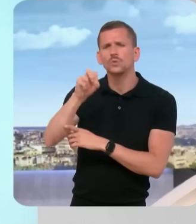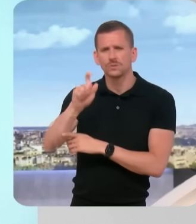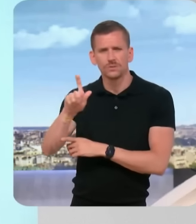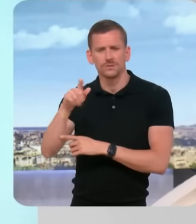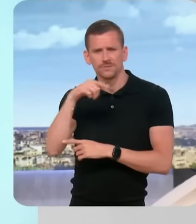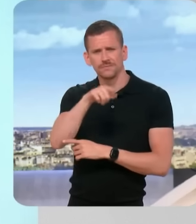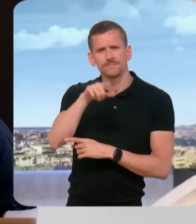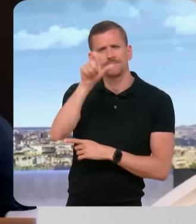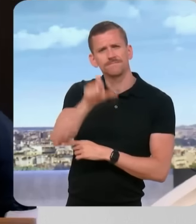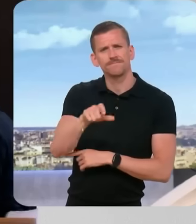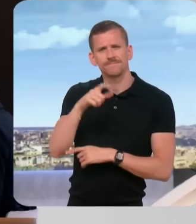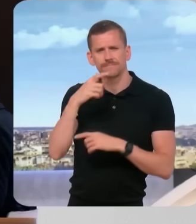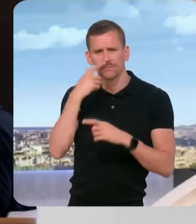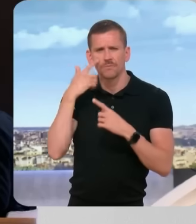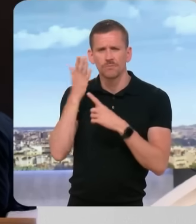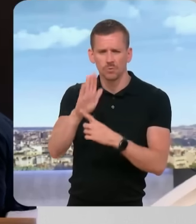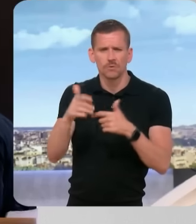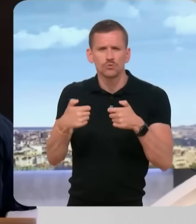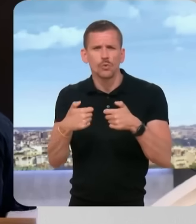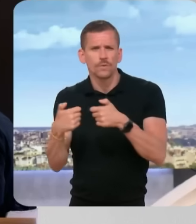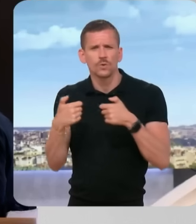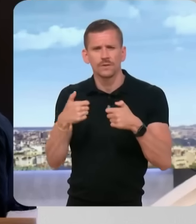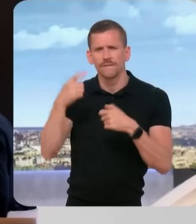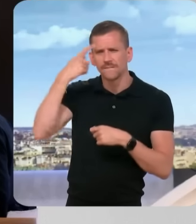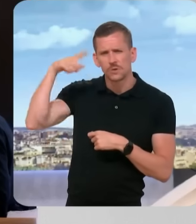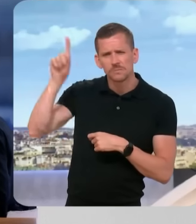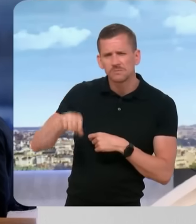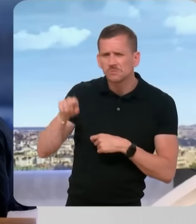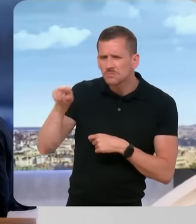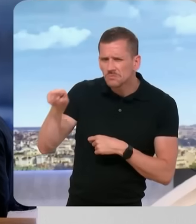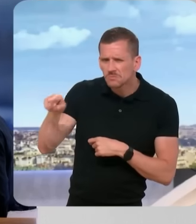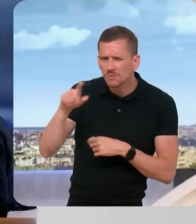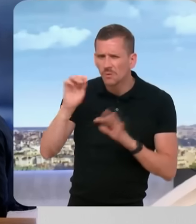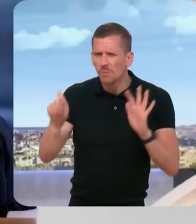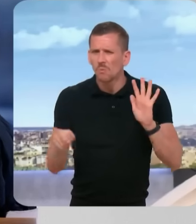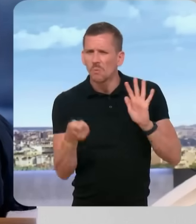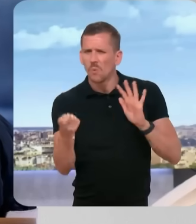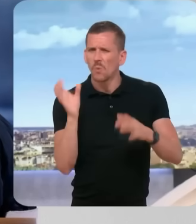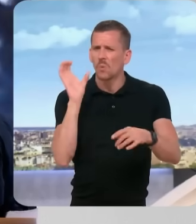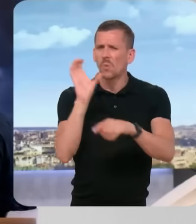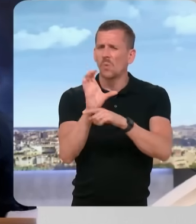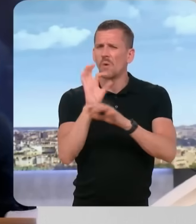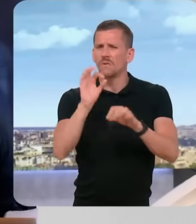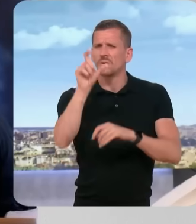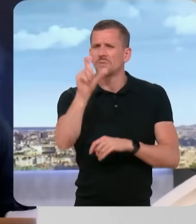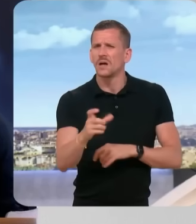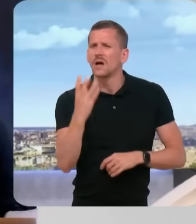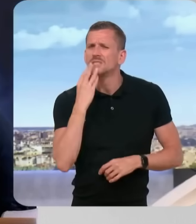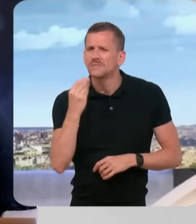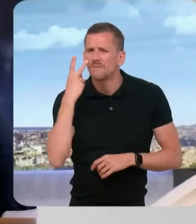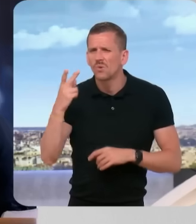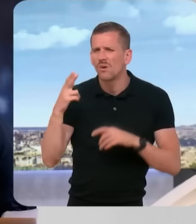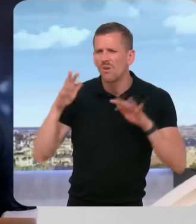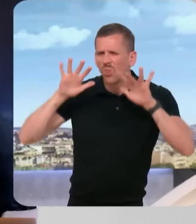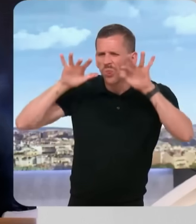voit des députés insoumis en chevalier qui s'attaquent au député franco-israélien Meir Habib, représenté en pieuvre. Et dans